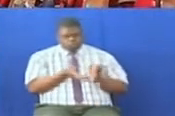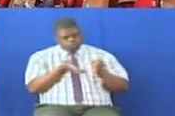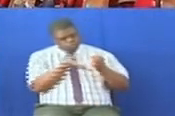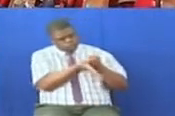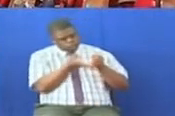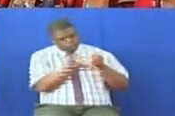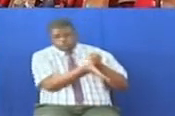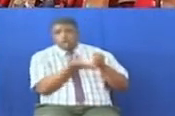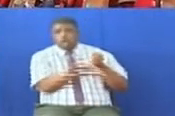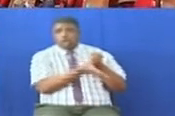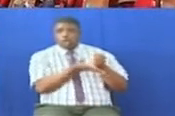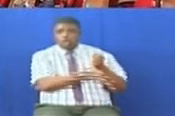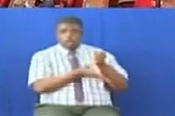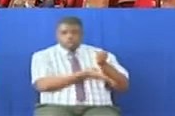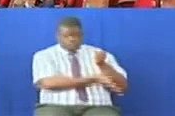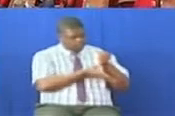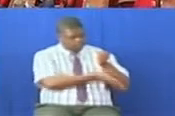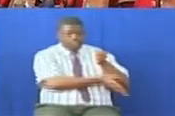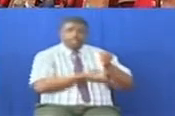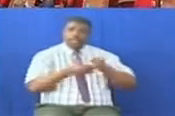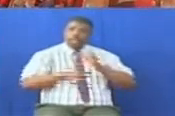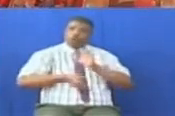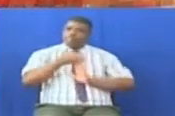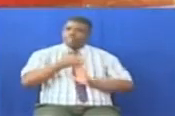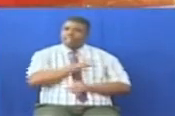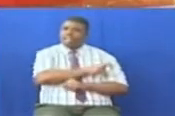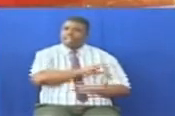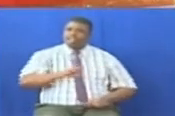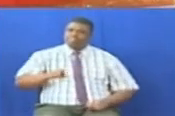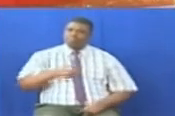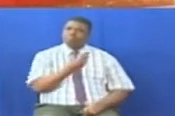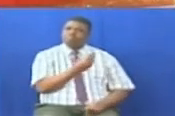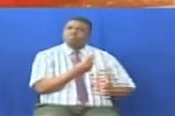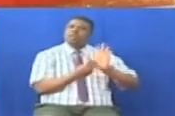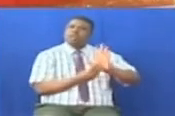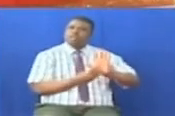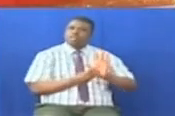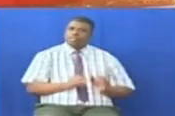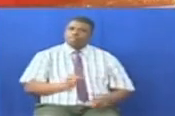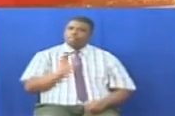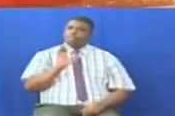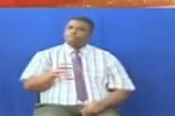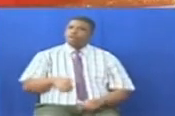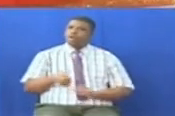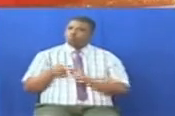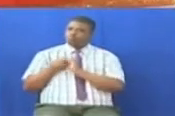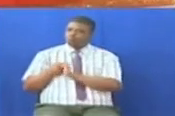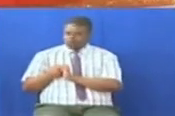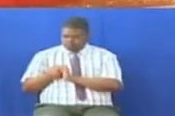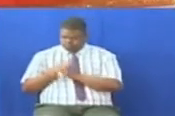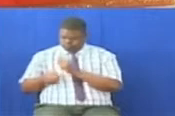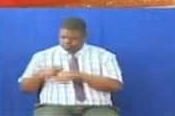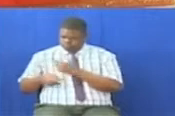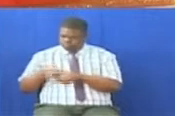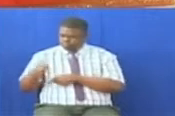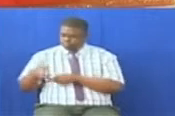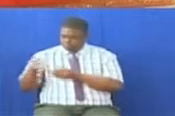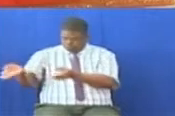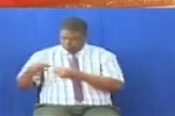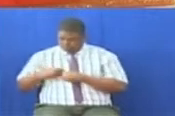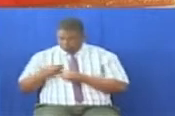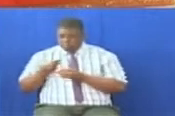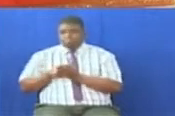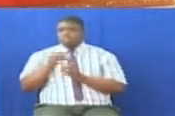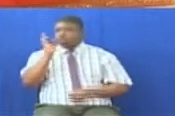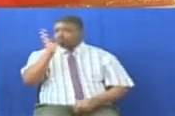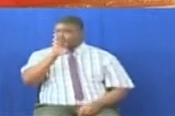toka 2008, karibu zaidi ya miaka 10. Unaona kama huu mradi ungekuwa uliletewa pesa mapema, leo hii